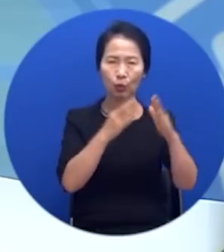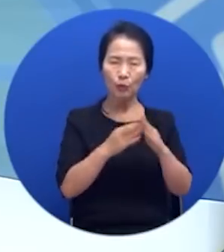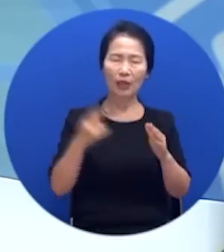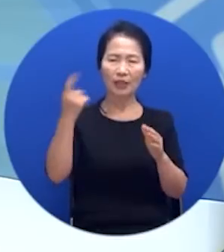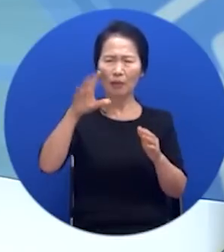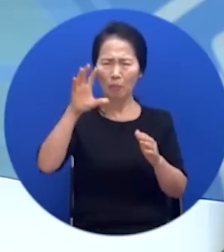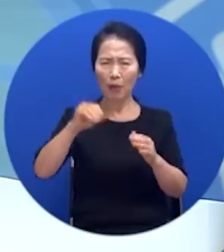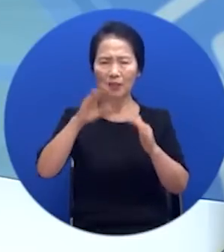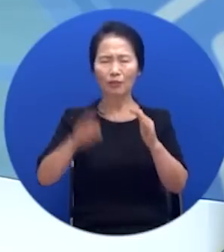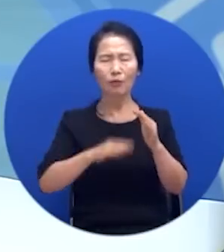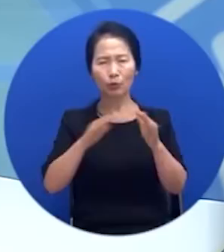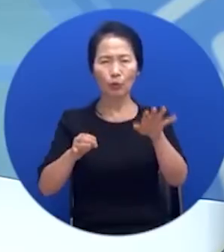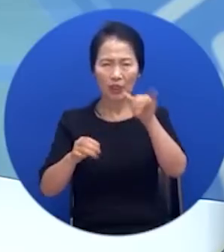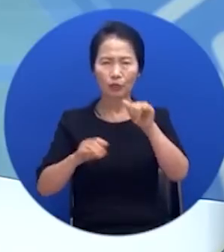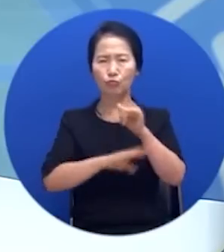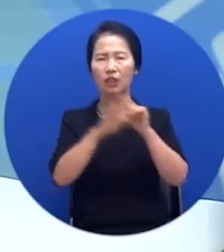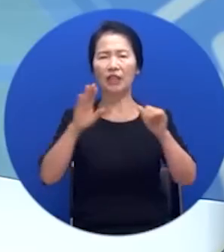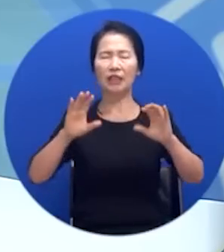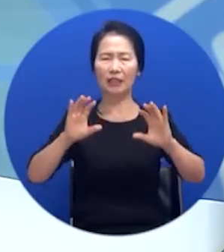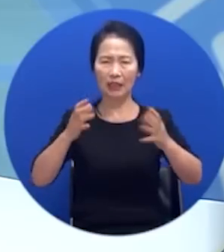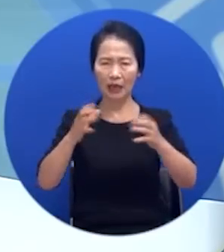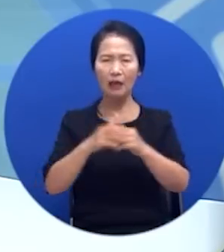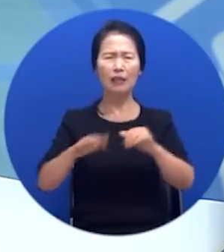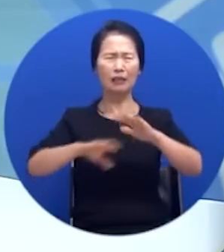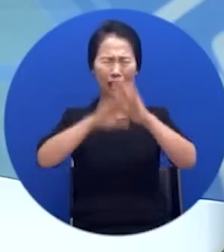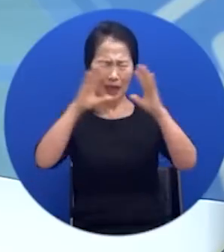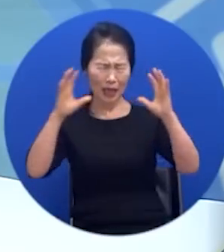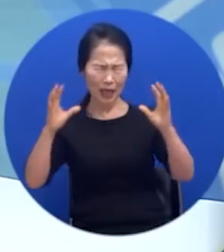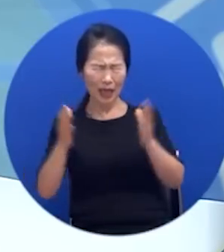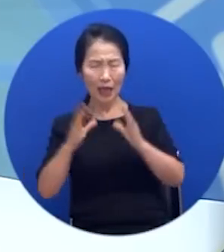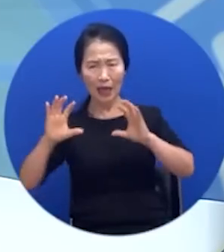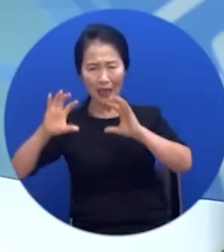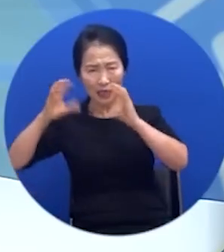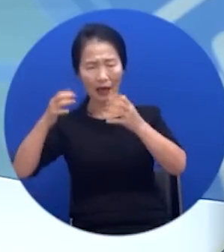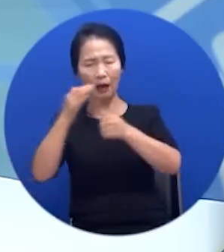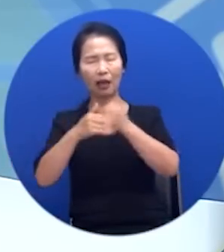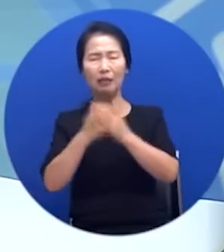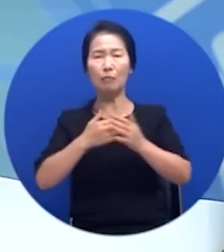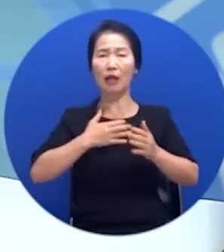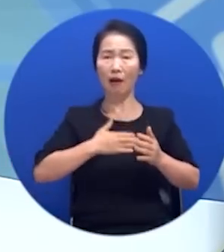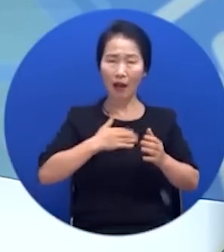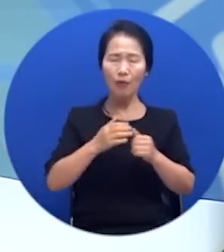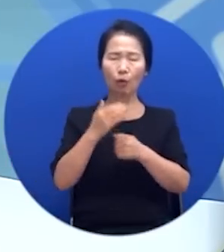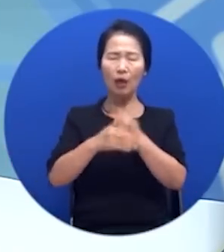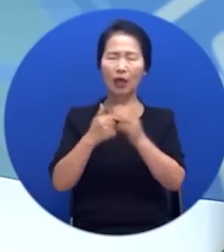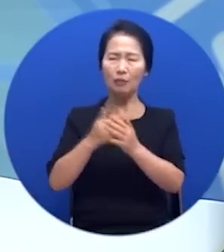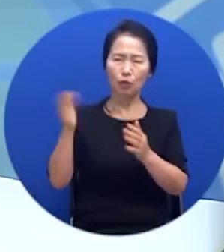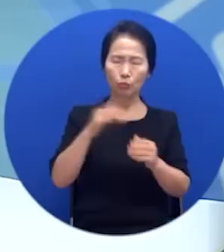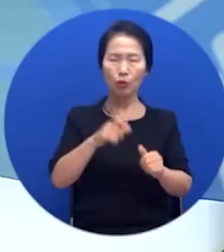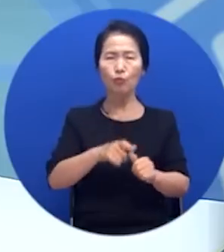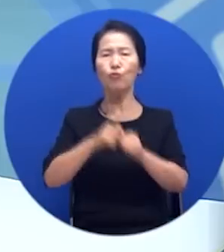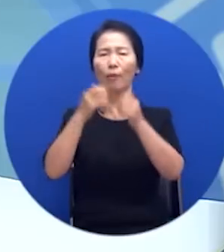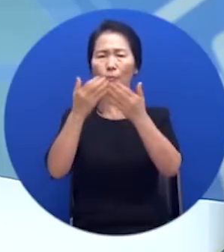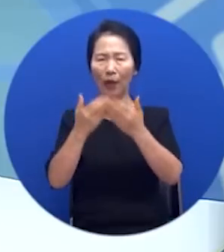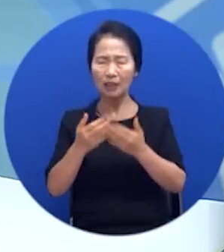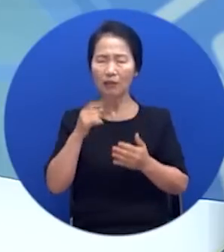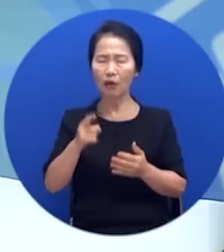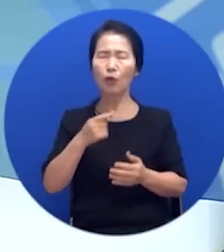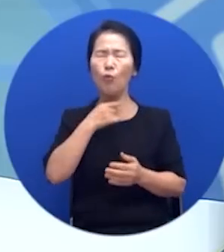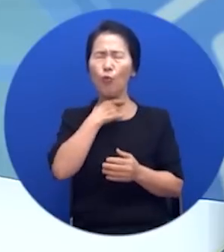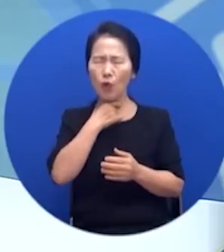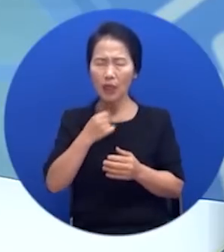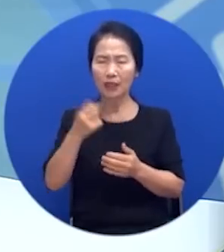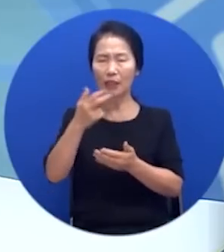성도를 이루신 아버지 하나님, 온 세계가 하나님을 아는 것과 하나님께 구원받는 것을 원하시는 그